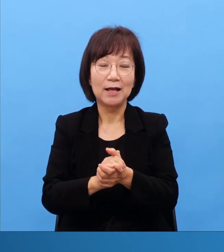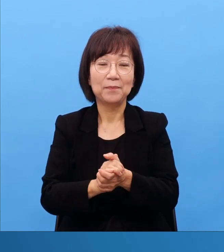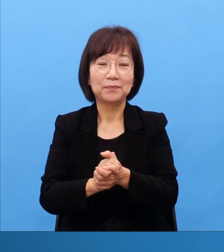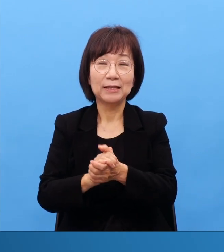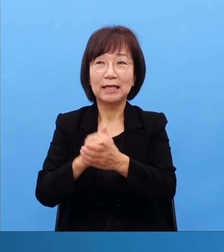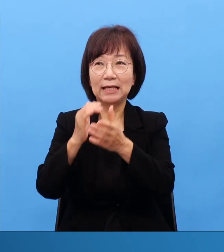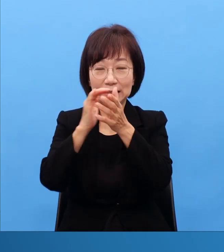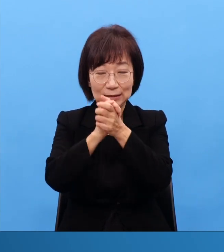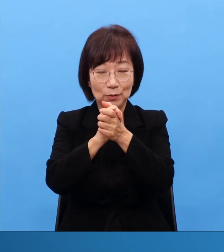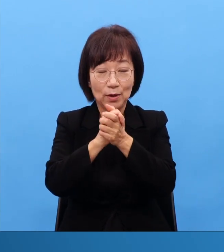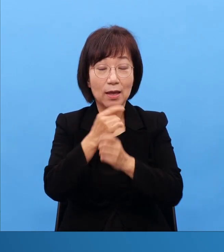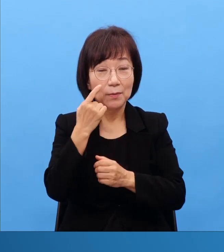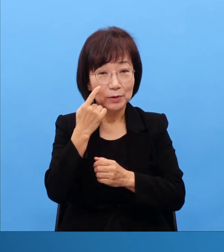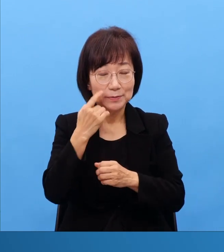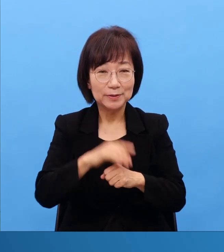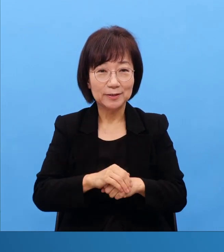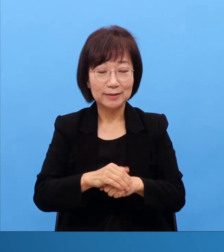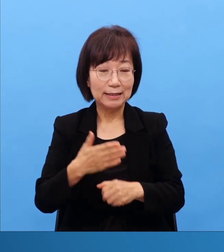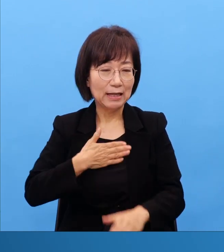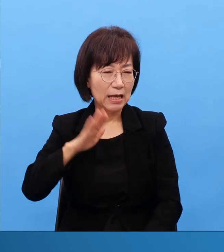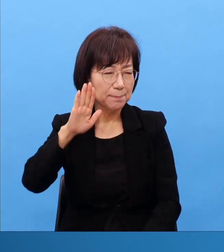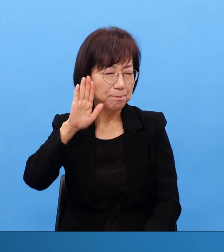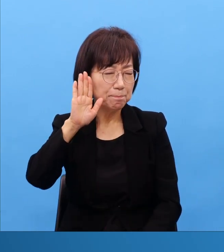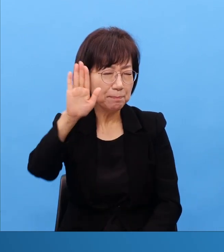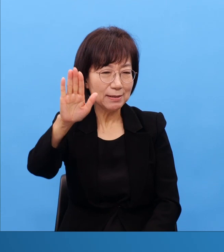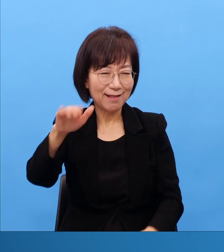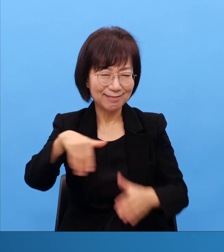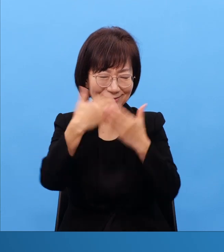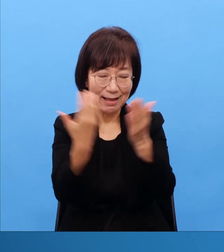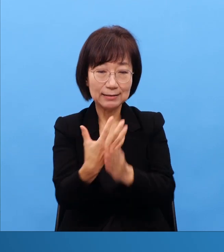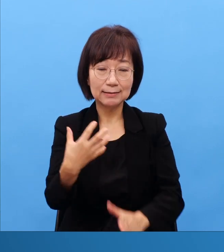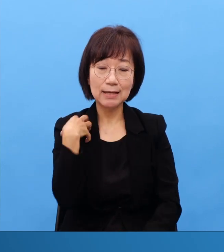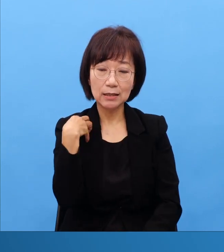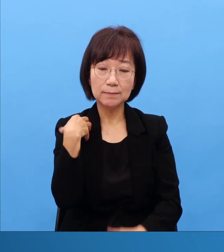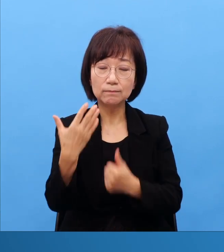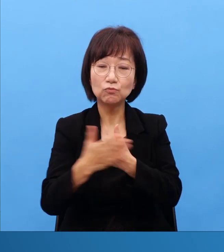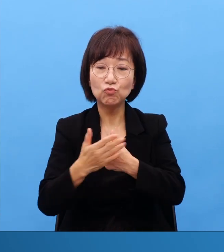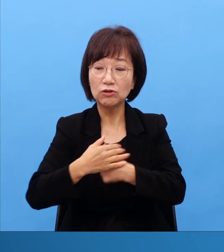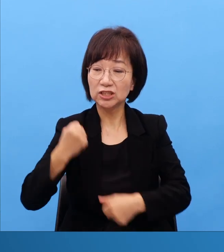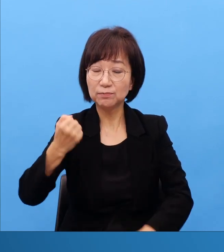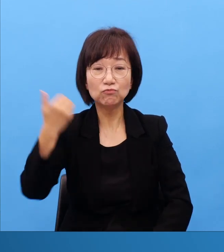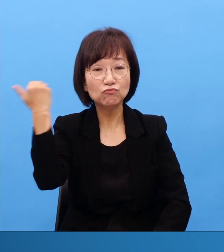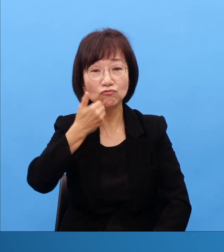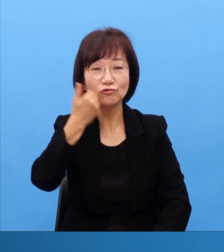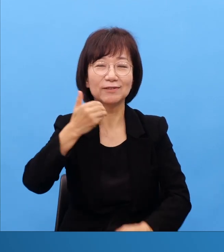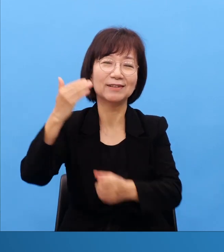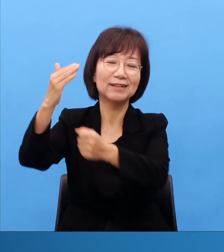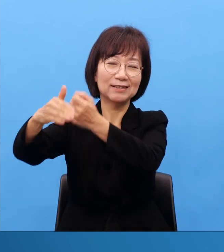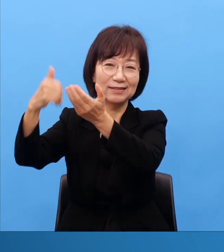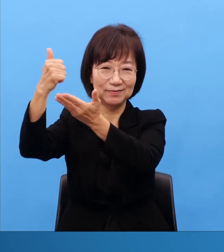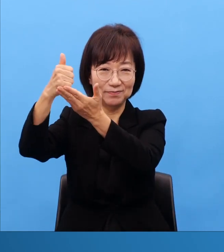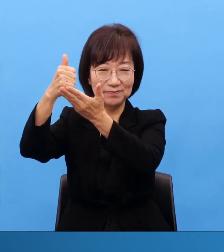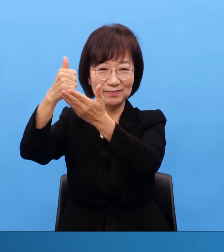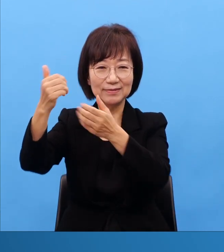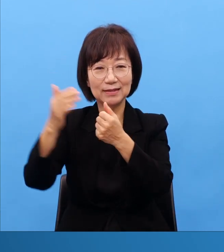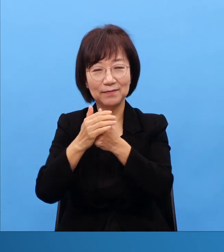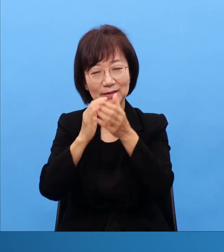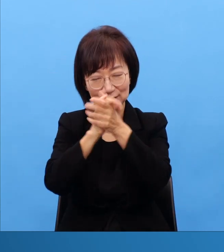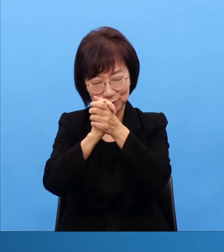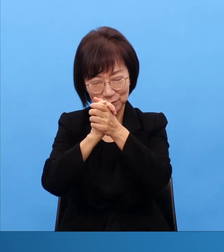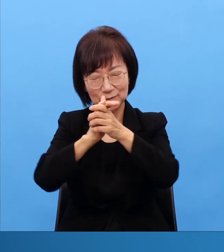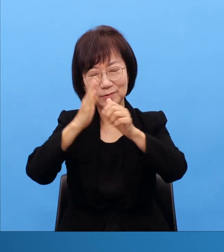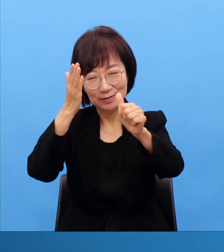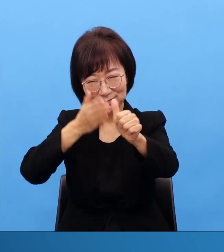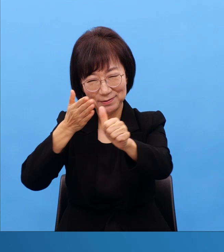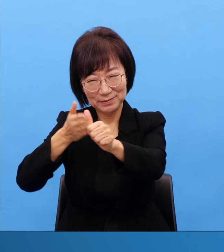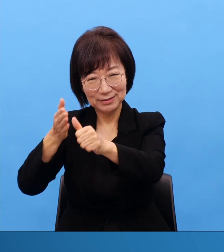있는 참된 힘은 하나님이시니까. The true power 해보세요. Of governing over my future lies with God. 두 번째입니다.